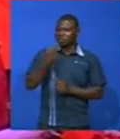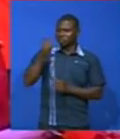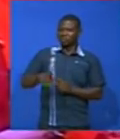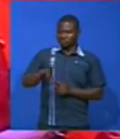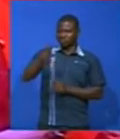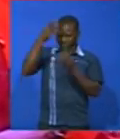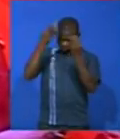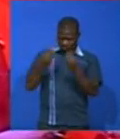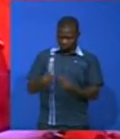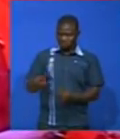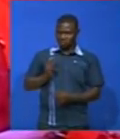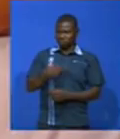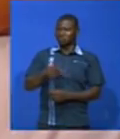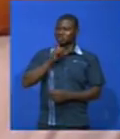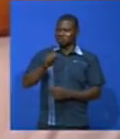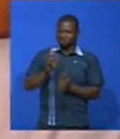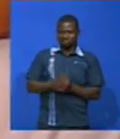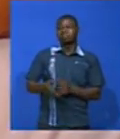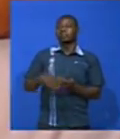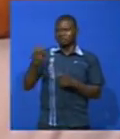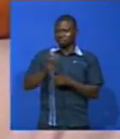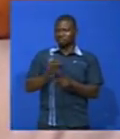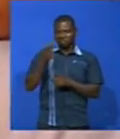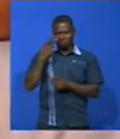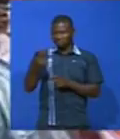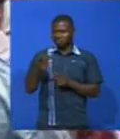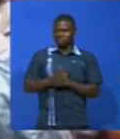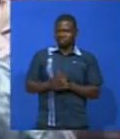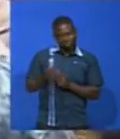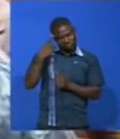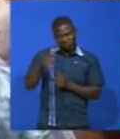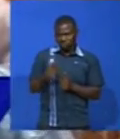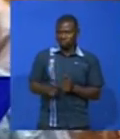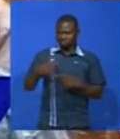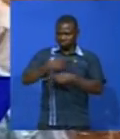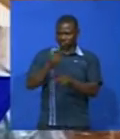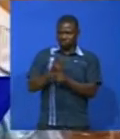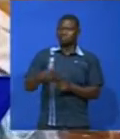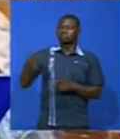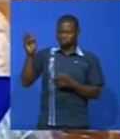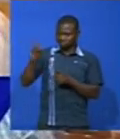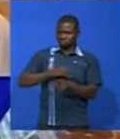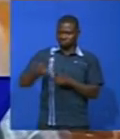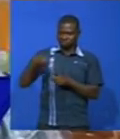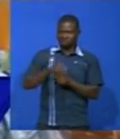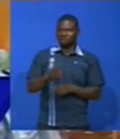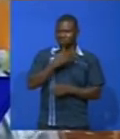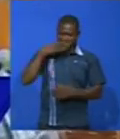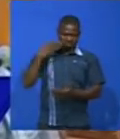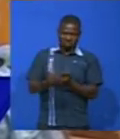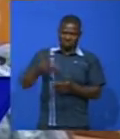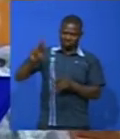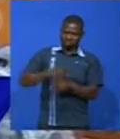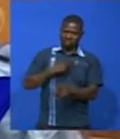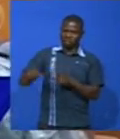sommes donc en train de mobiliser les ressources pour que les produits de traitement, pour que les appareils de traitement, pour que les bonnes pratiques agricoles puissent